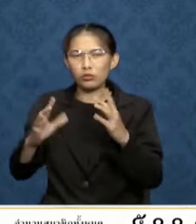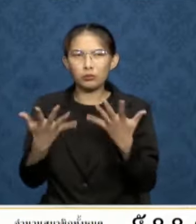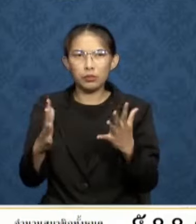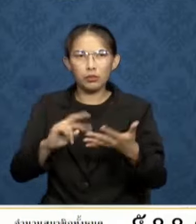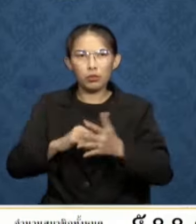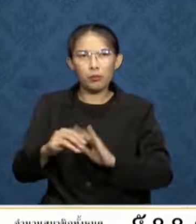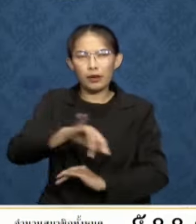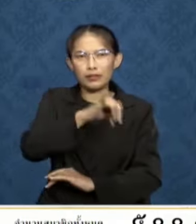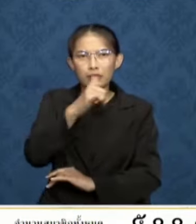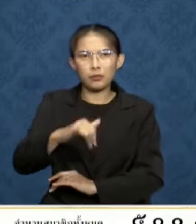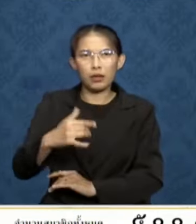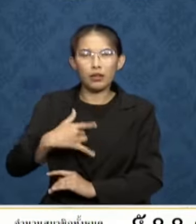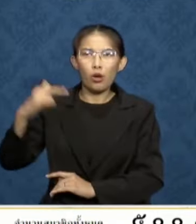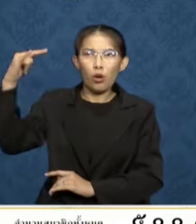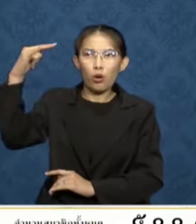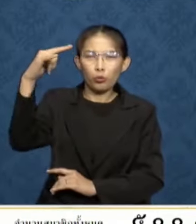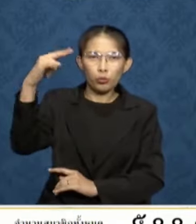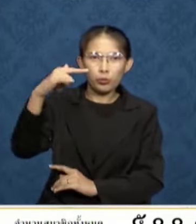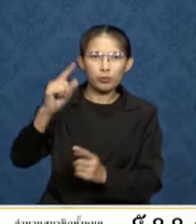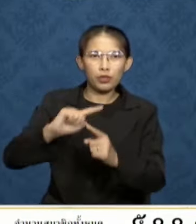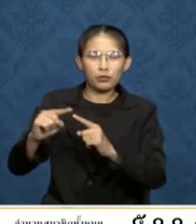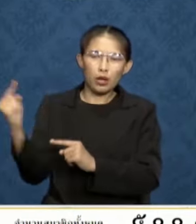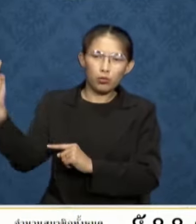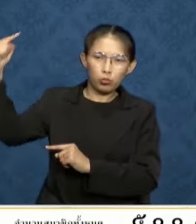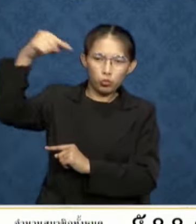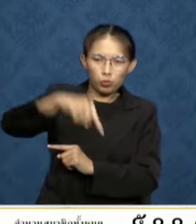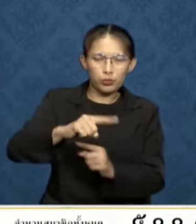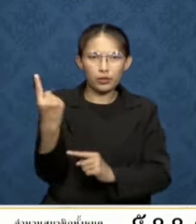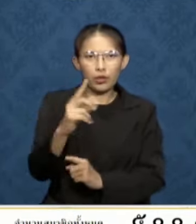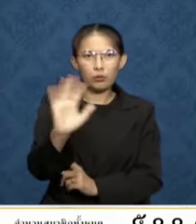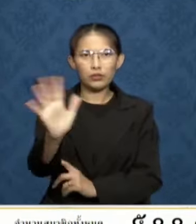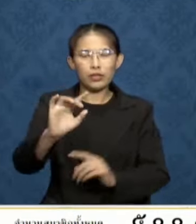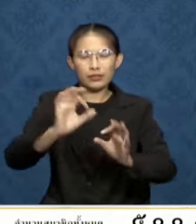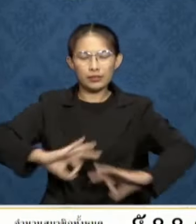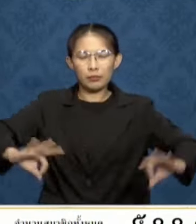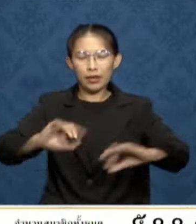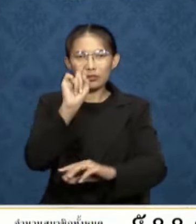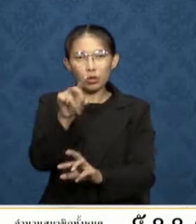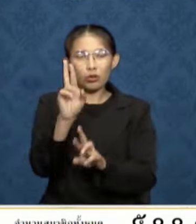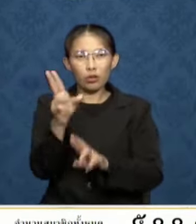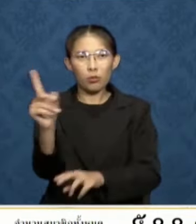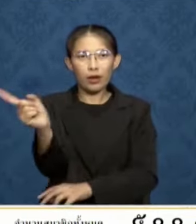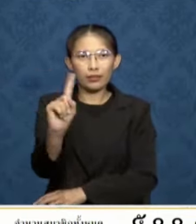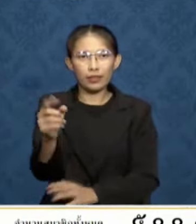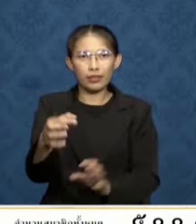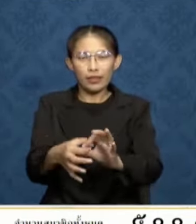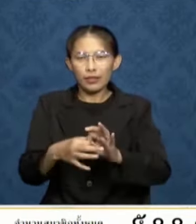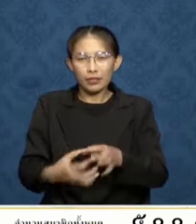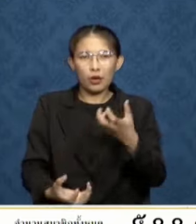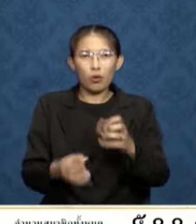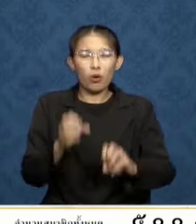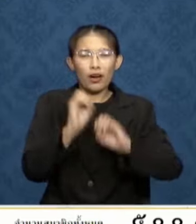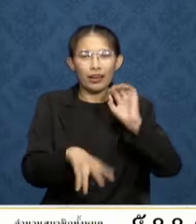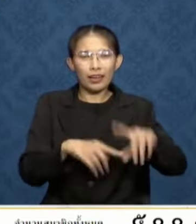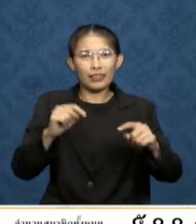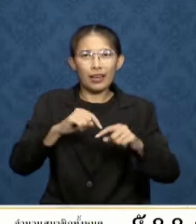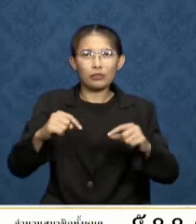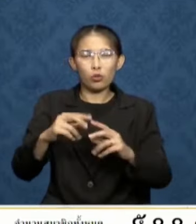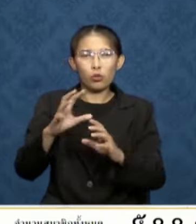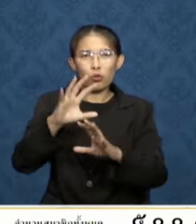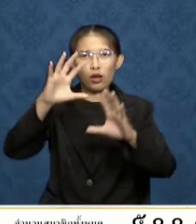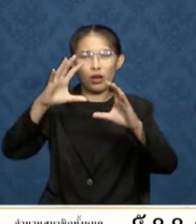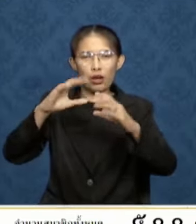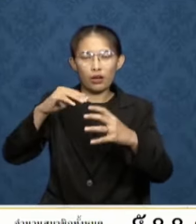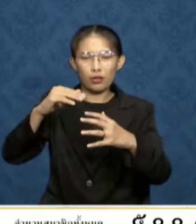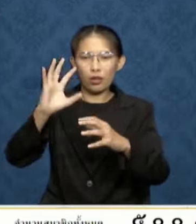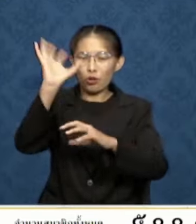หน